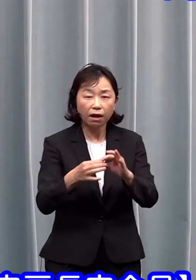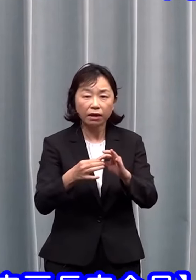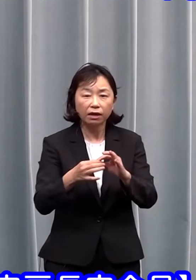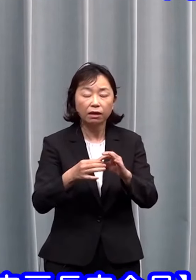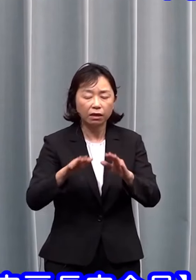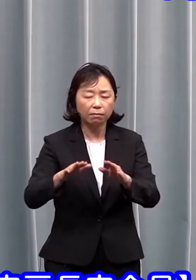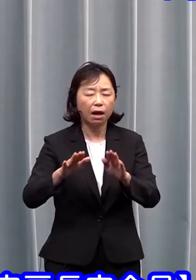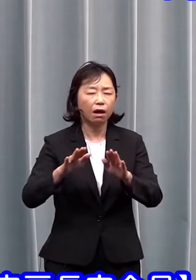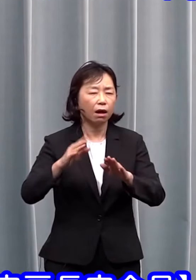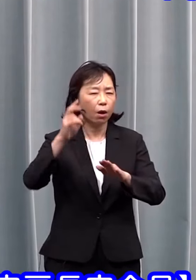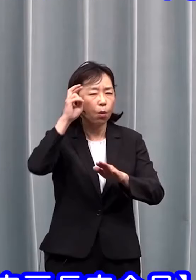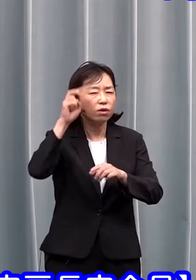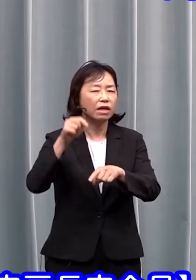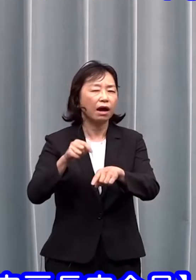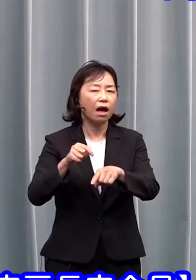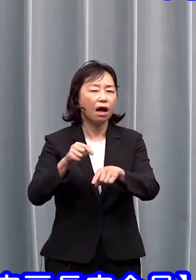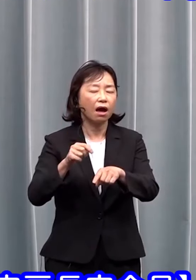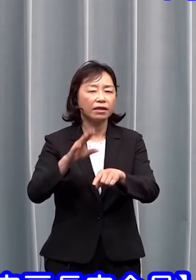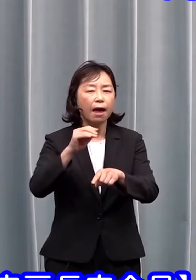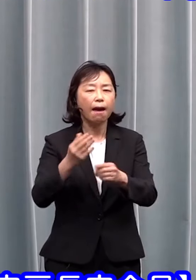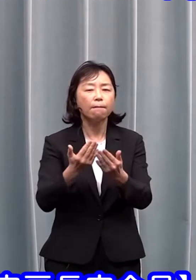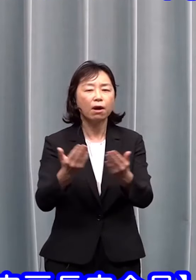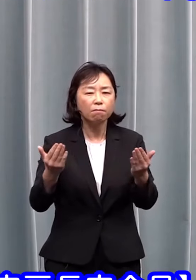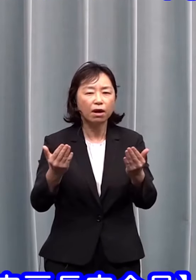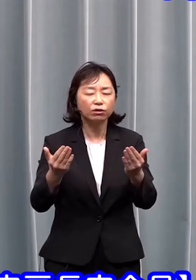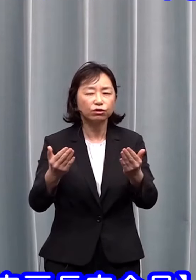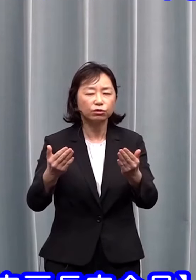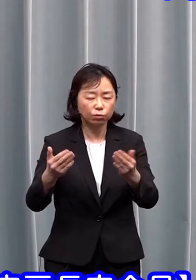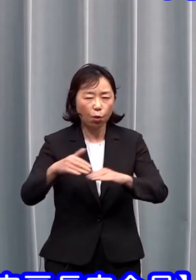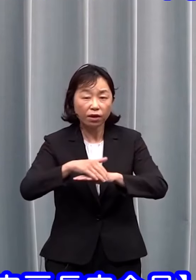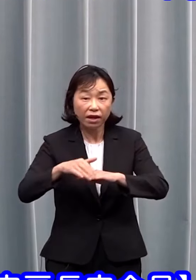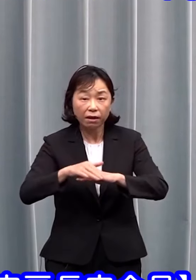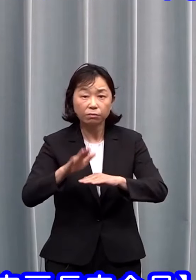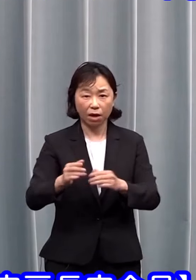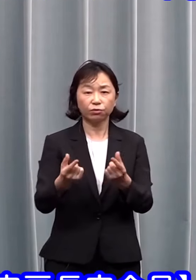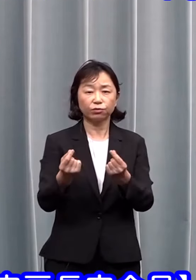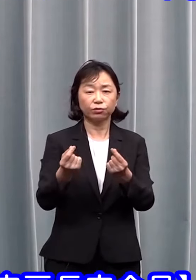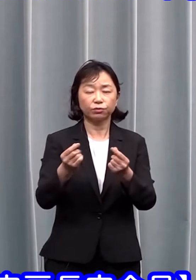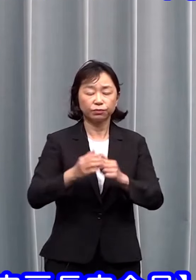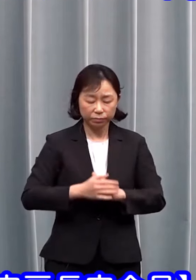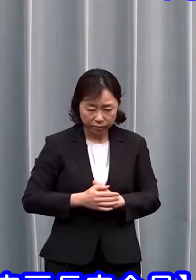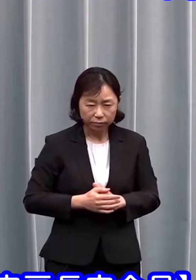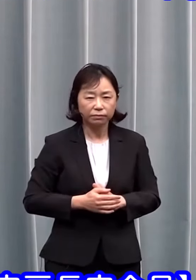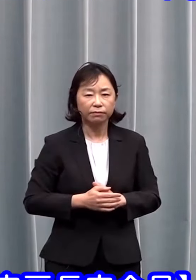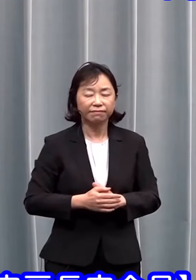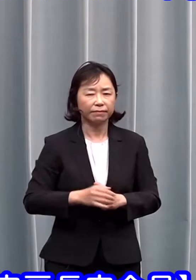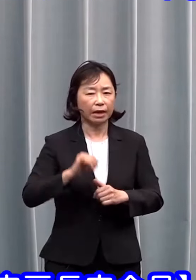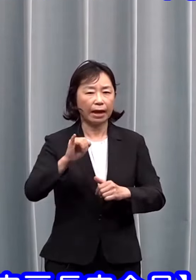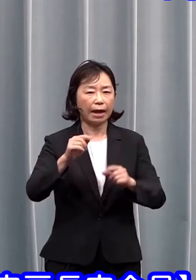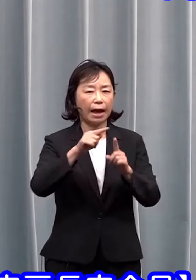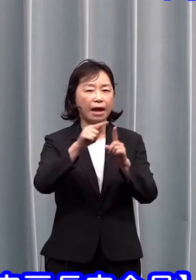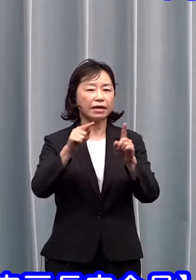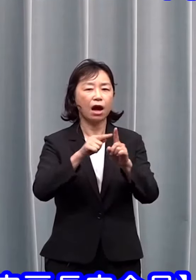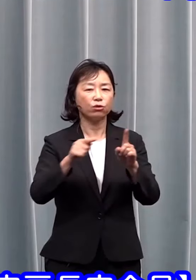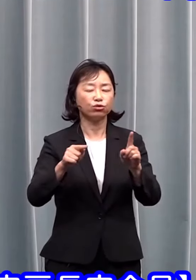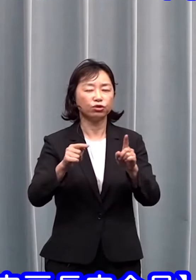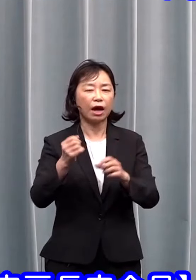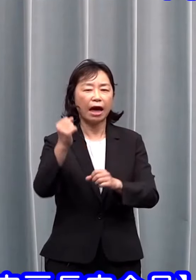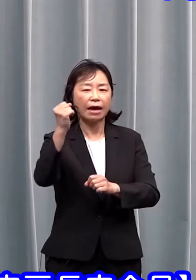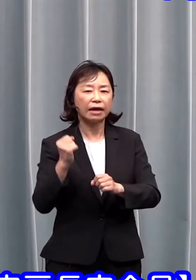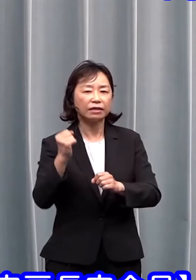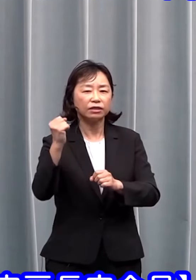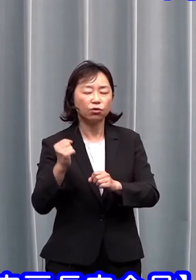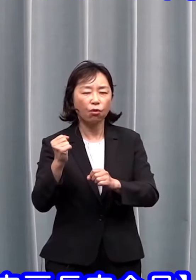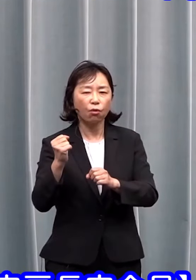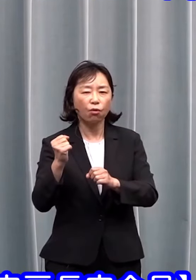でですね、万博ということが予定されてますが、その後に、一番こちらが狙いではないかと言われている IR、カジノ誘致ということが言われ